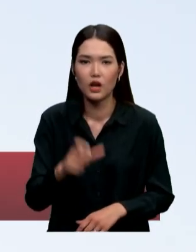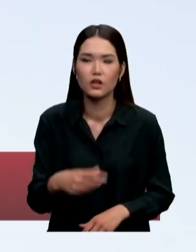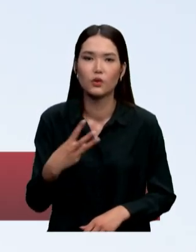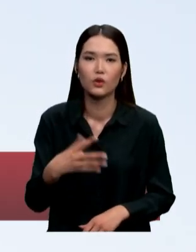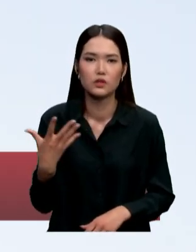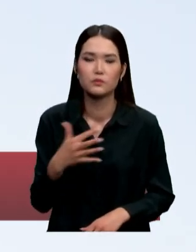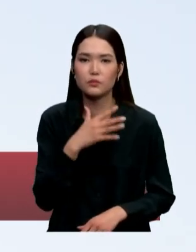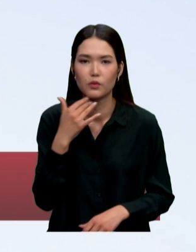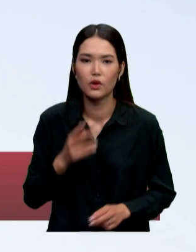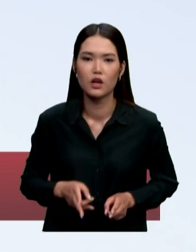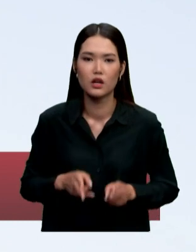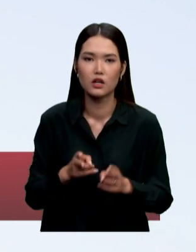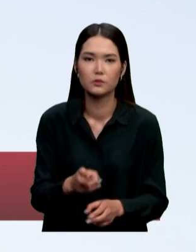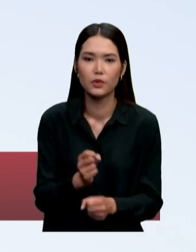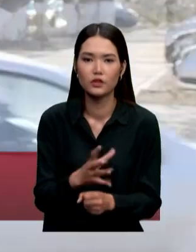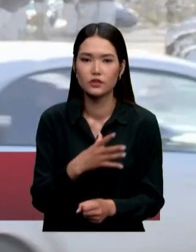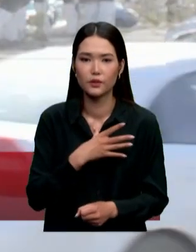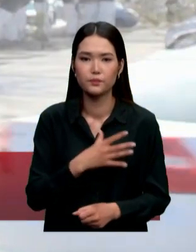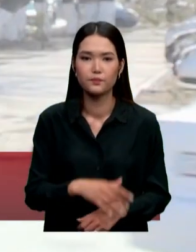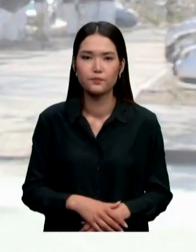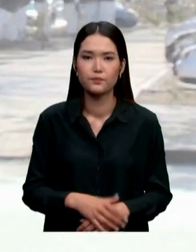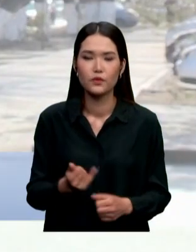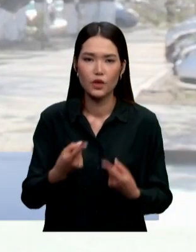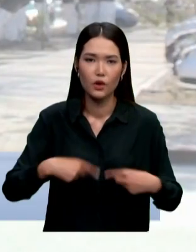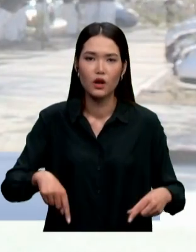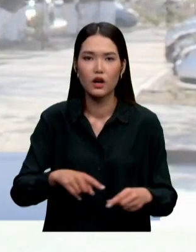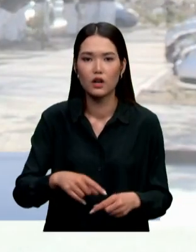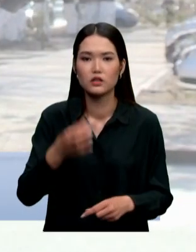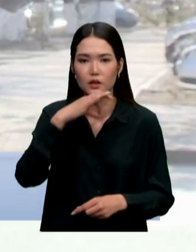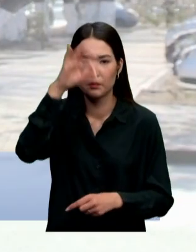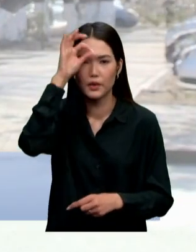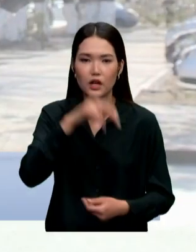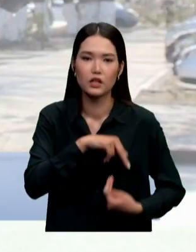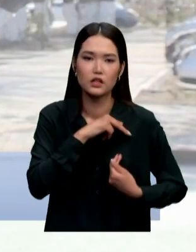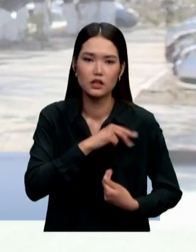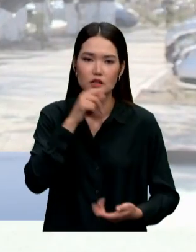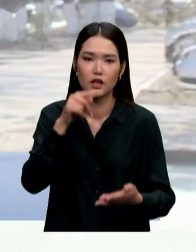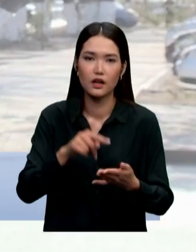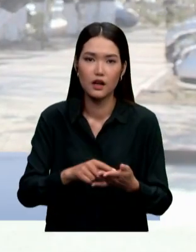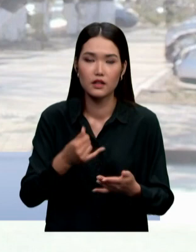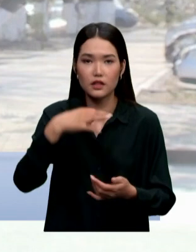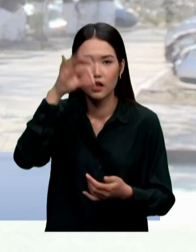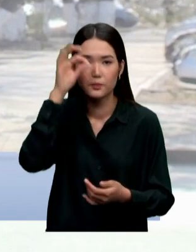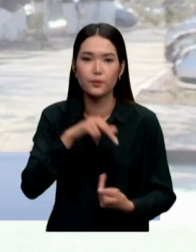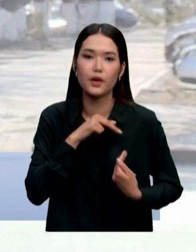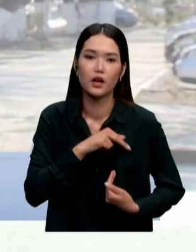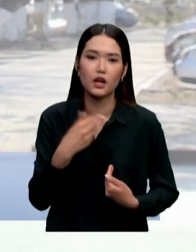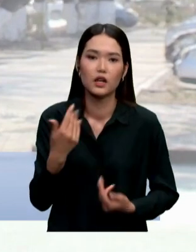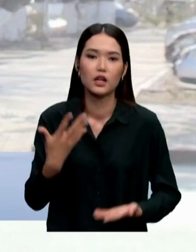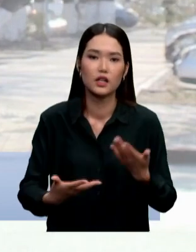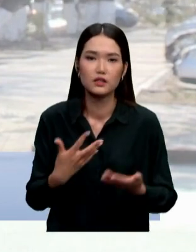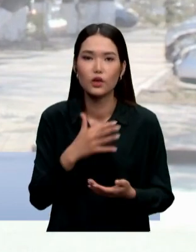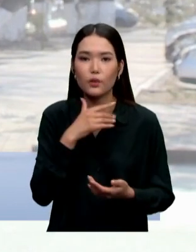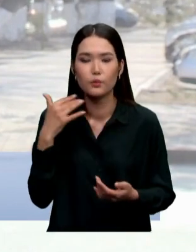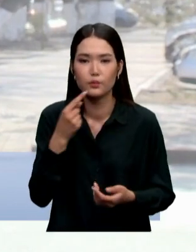35 қылмыс жасапты. Қоғамның оқшаулау ол полиция қызметкерлерінің тарапынан бұл жұмыс жүргізілуі қажет. Полиция қызметкерлері егер бұрын сотты